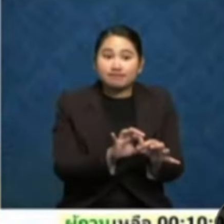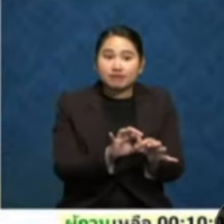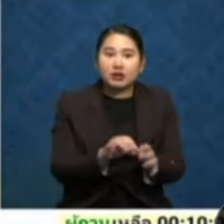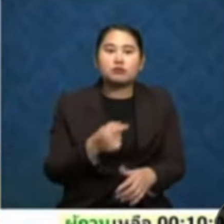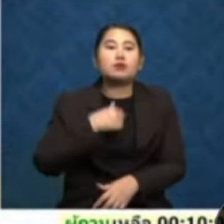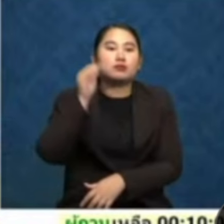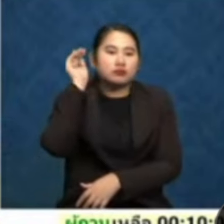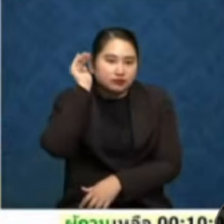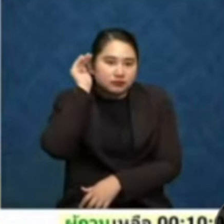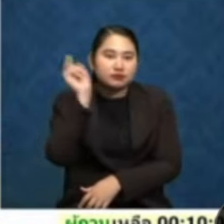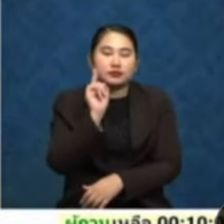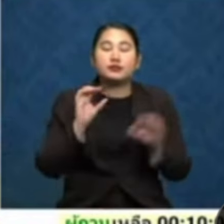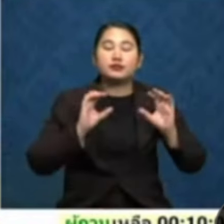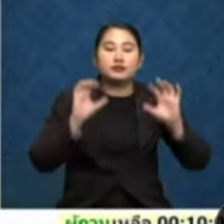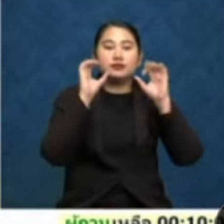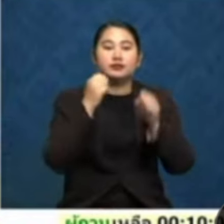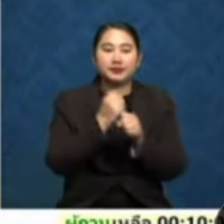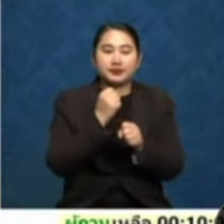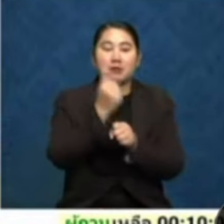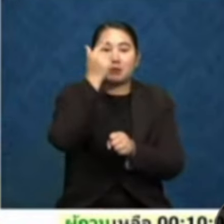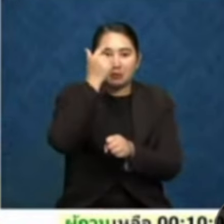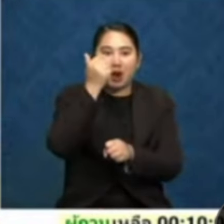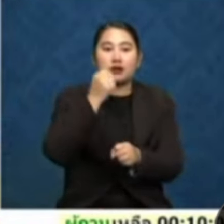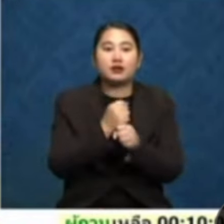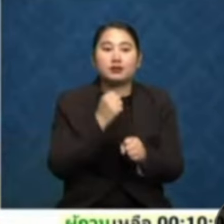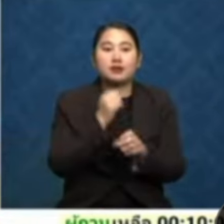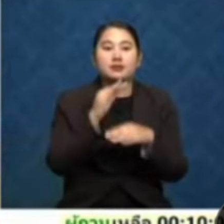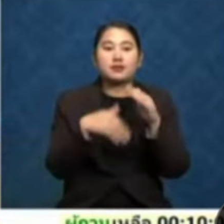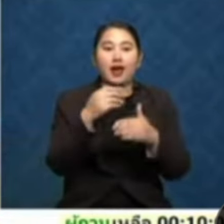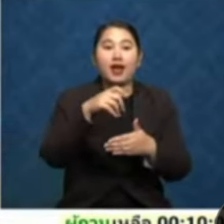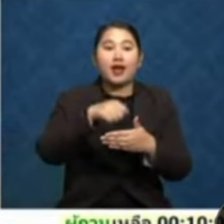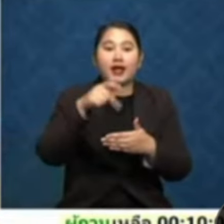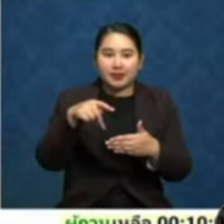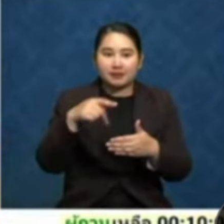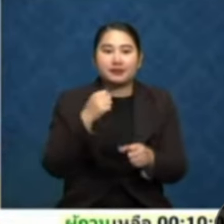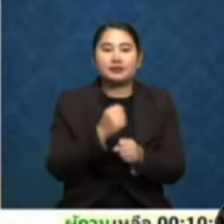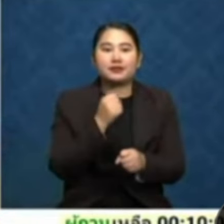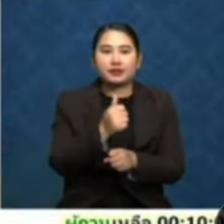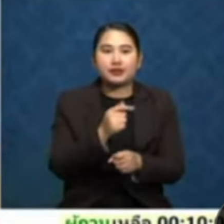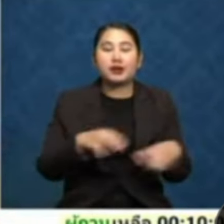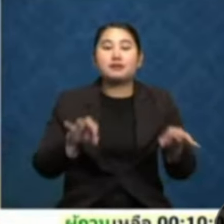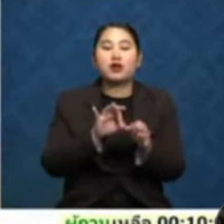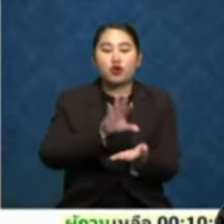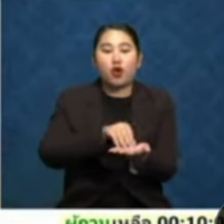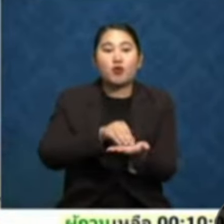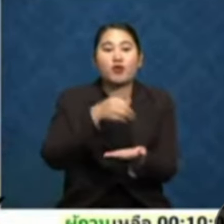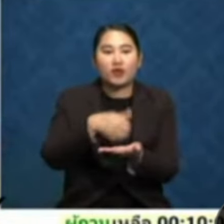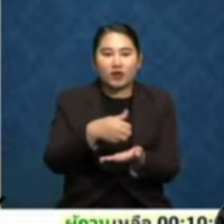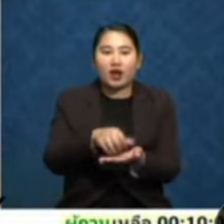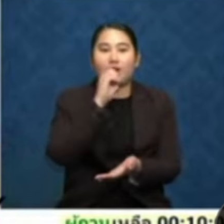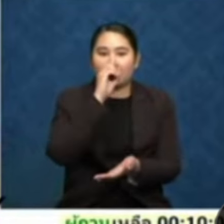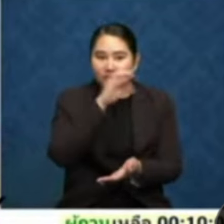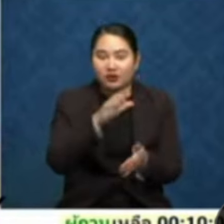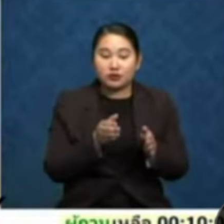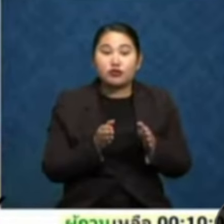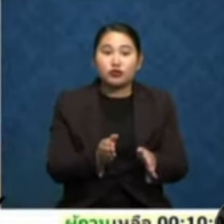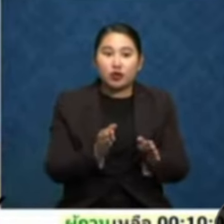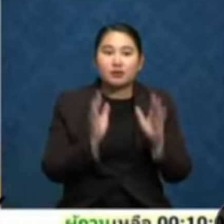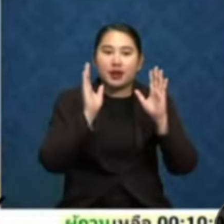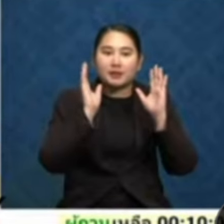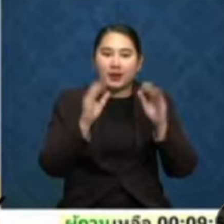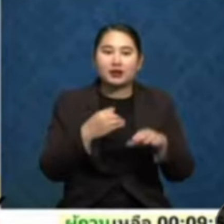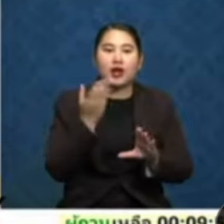รัฐบาลชุดุนี้นะครับมีศักยภาพในการพัฒนาแอปทางรัฐโดยอาศัยข้อมูลอย่างที่ผมบอกครับเพื่อเป็นช่องทางในการให้